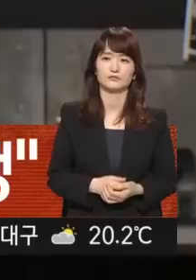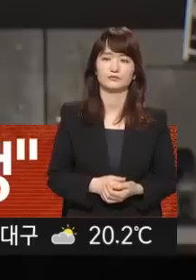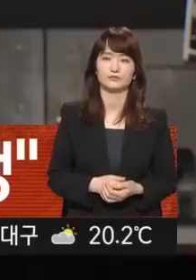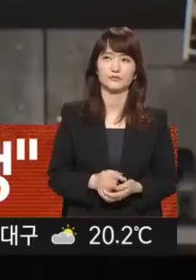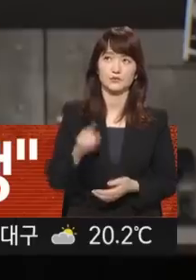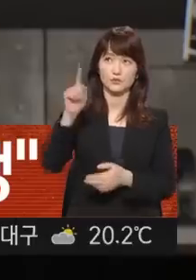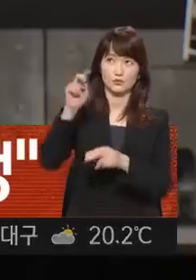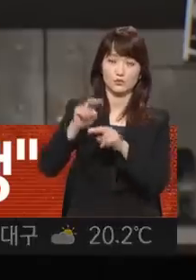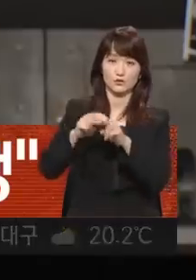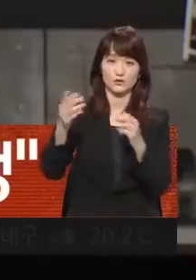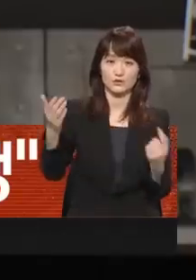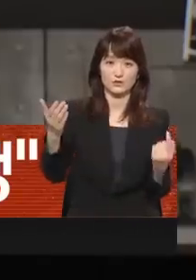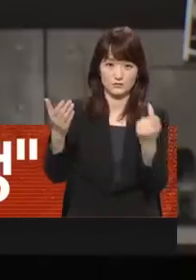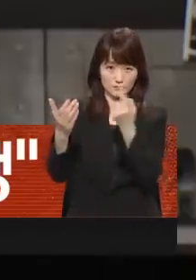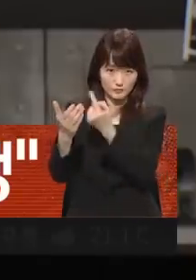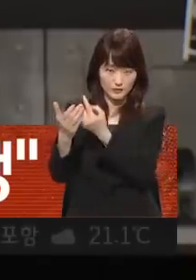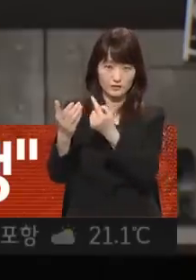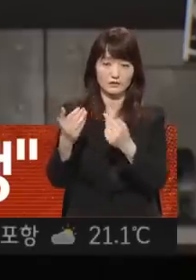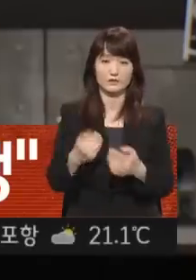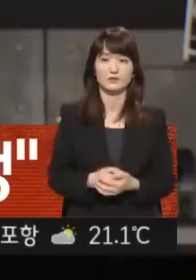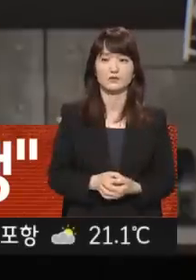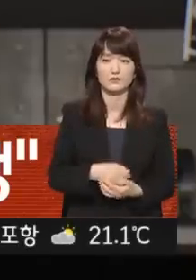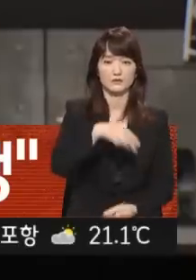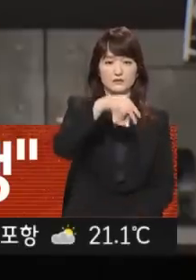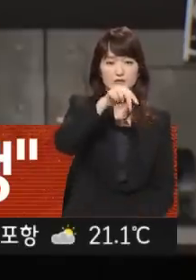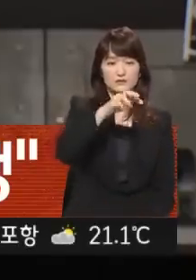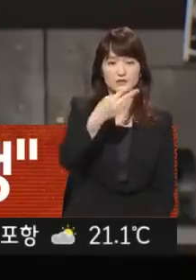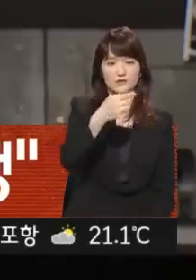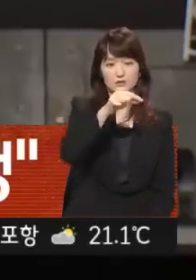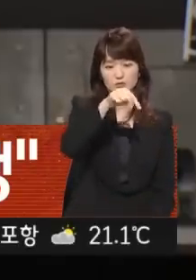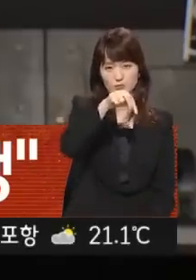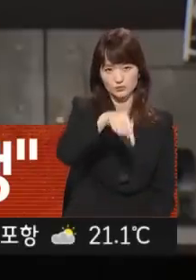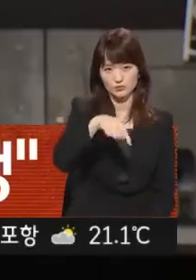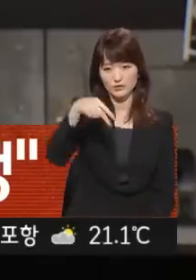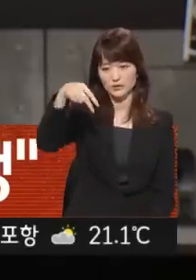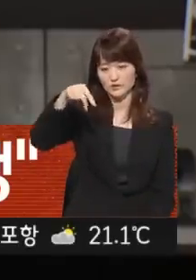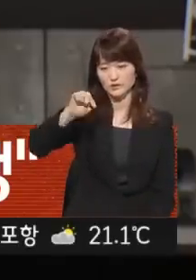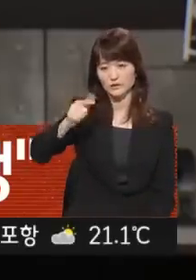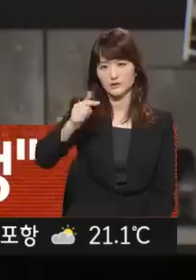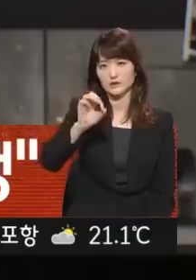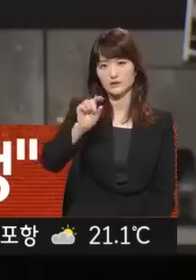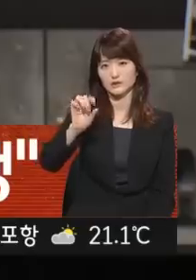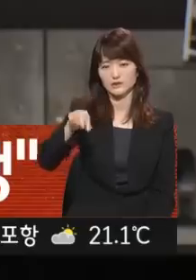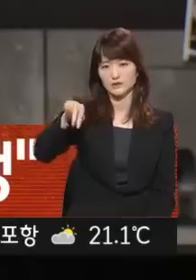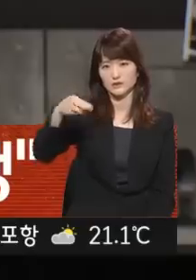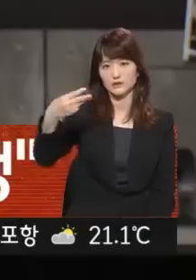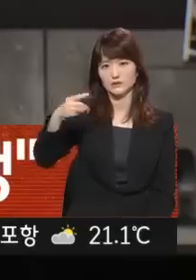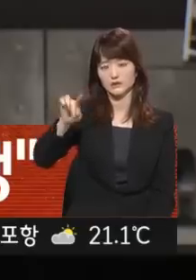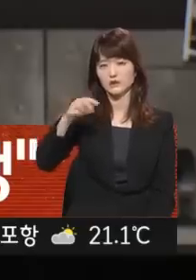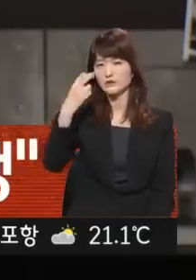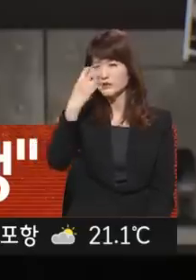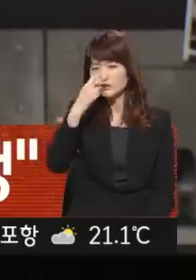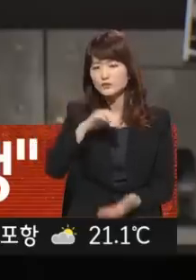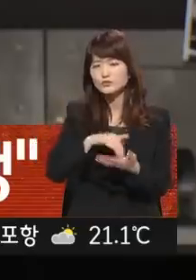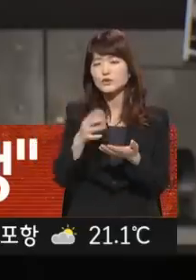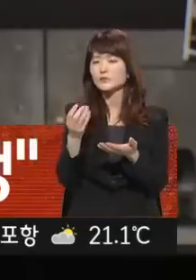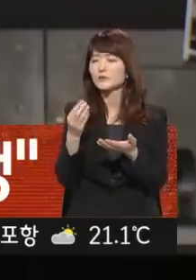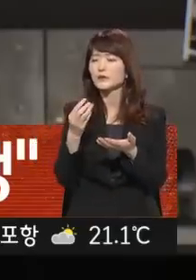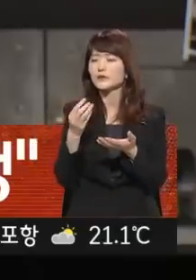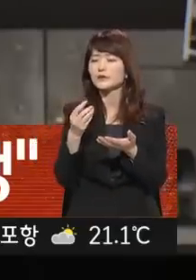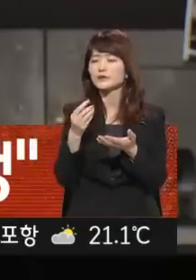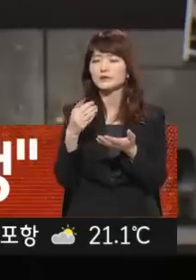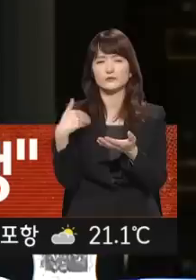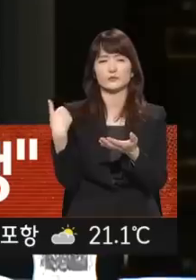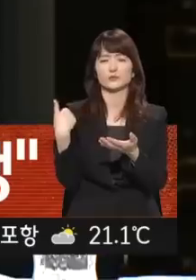지도층으로 갔는데 너무 오랫동안 상록수나 이나스타가 관리되었기 때문에 정확한 인원수는 확인이 안 되고 있다고 합니다